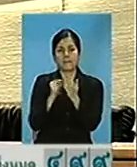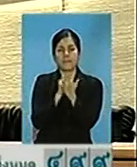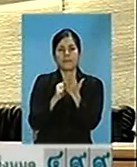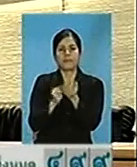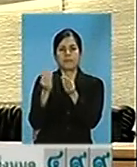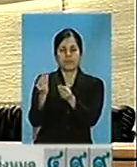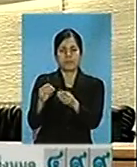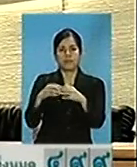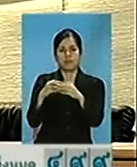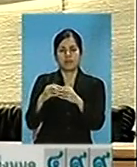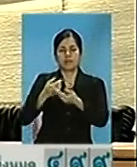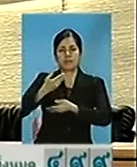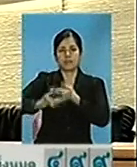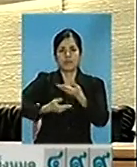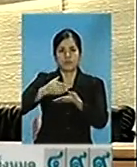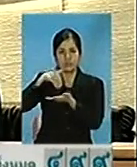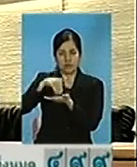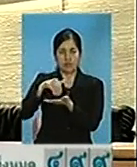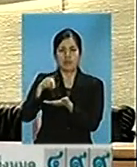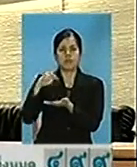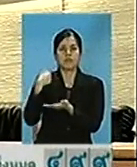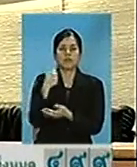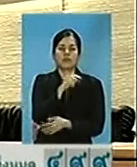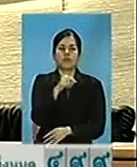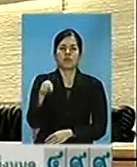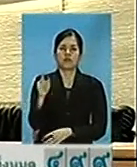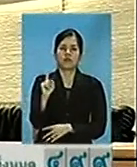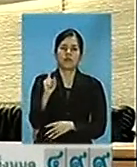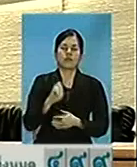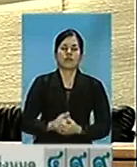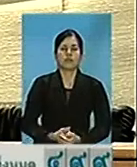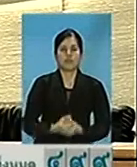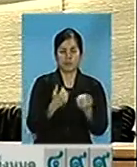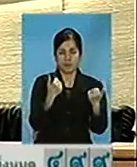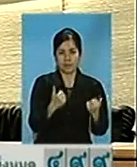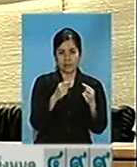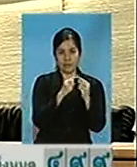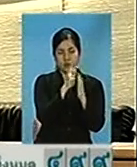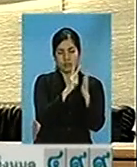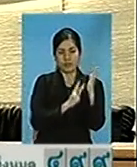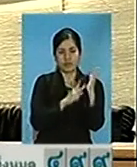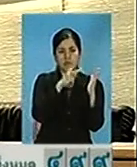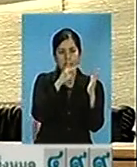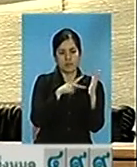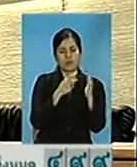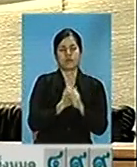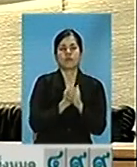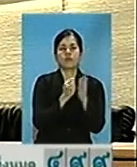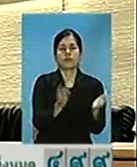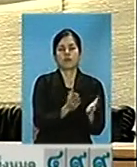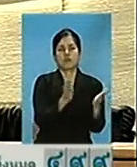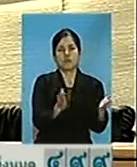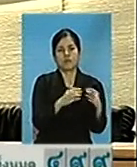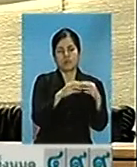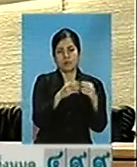ให้กับพ่อค้าท่านประธานครับเพราะกฎหมายเดิมได้สนับสนุนเกษตรก